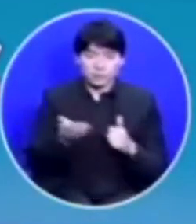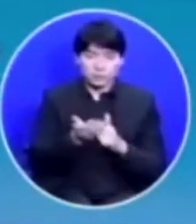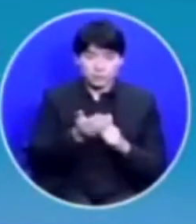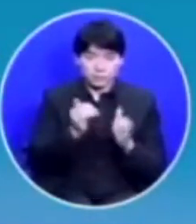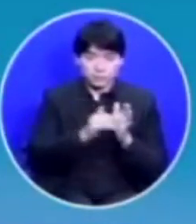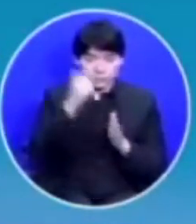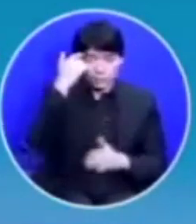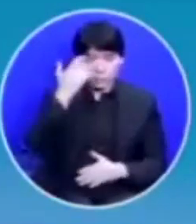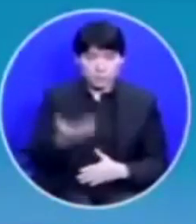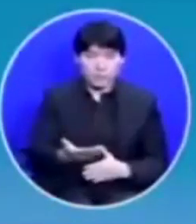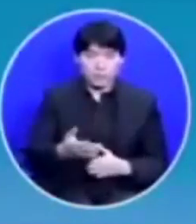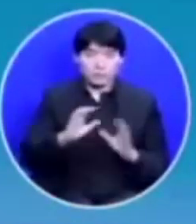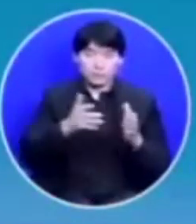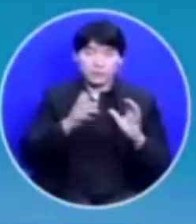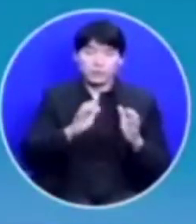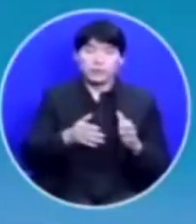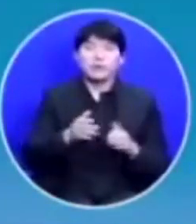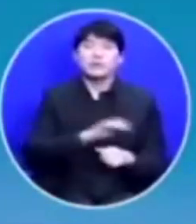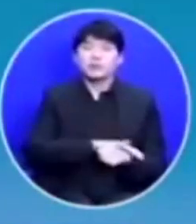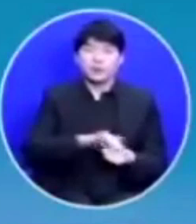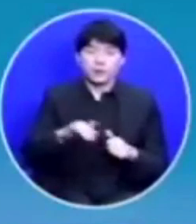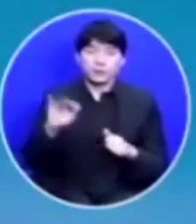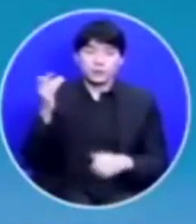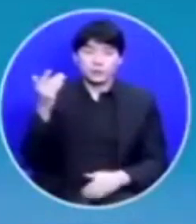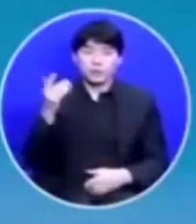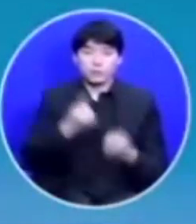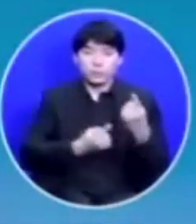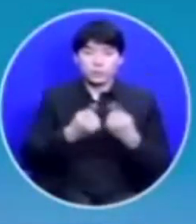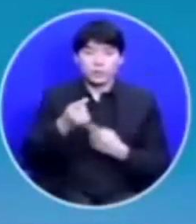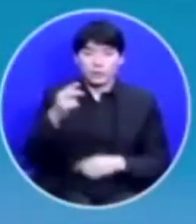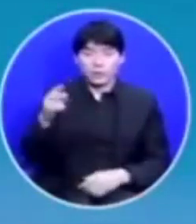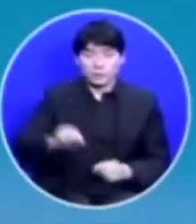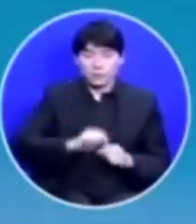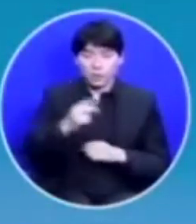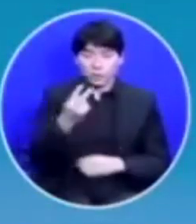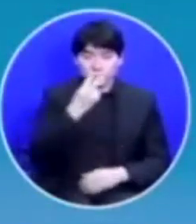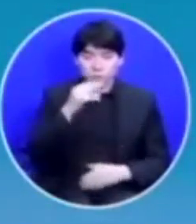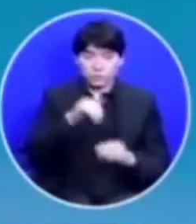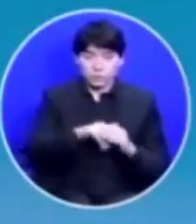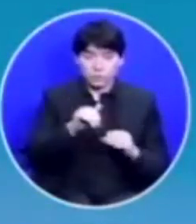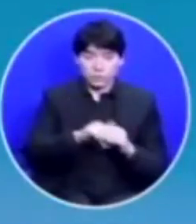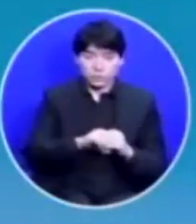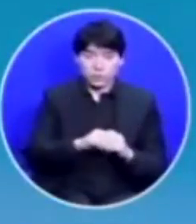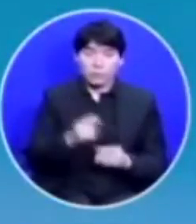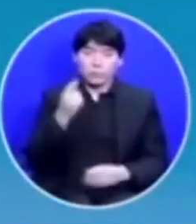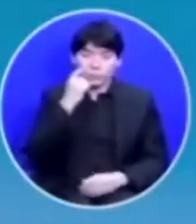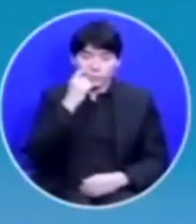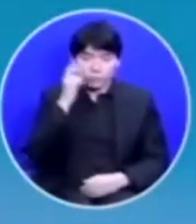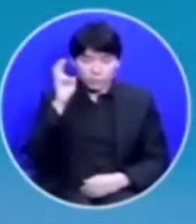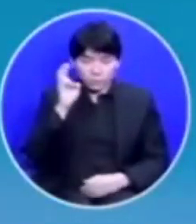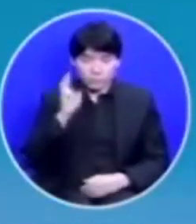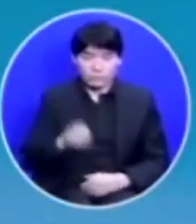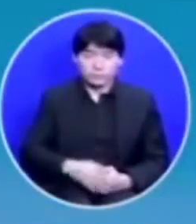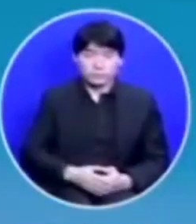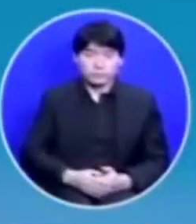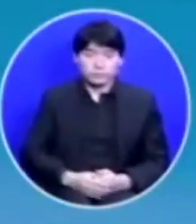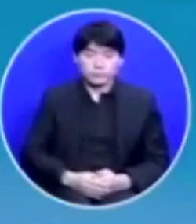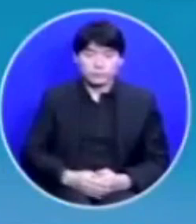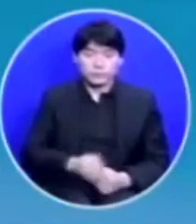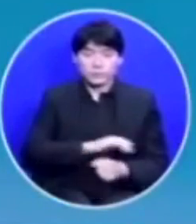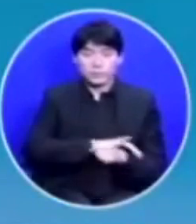잘 되는 것보다 더 중요한 영생을 심어 주지 못했는데 내가 진짜 잘한 걸까 하고